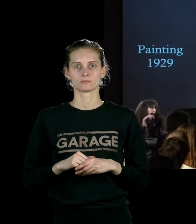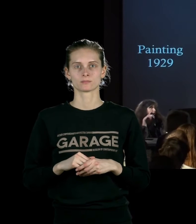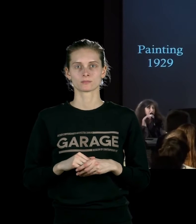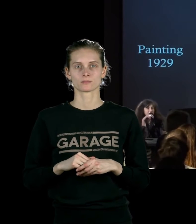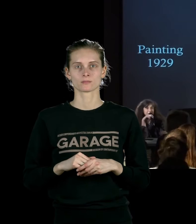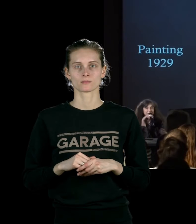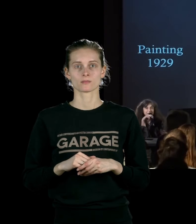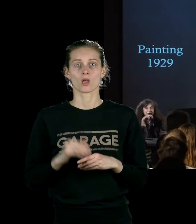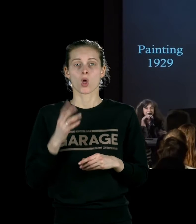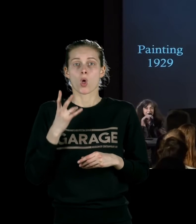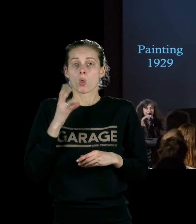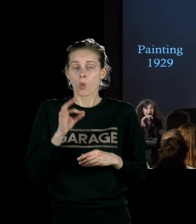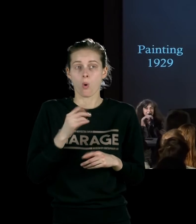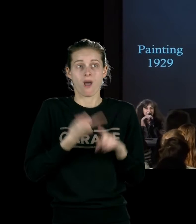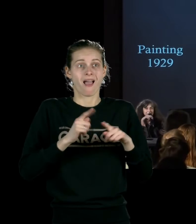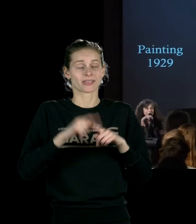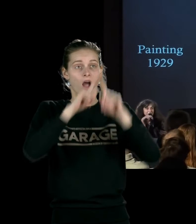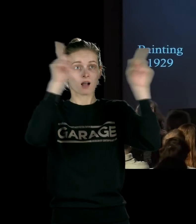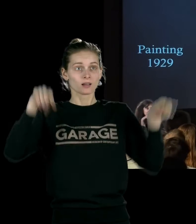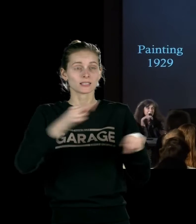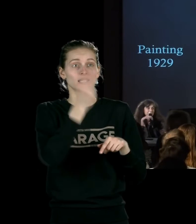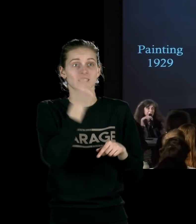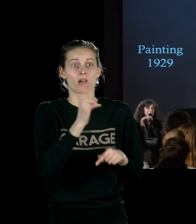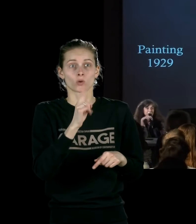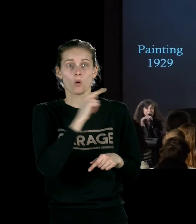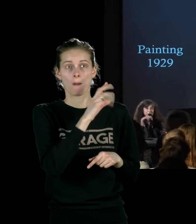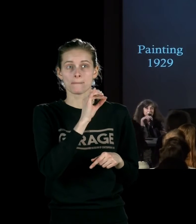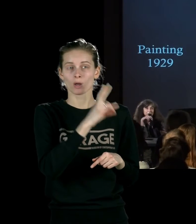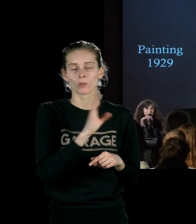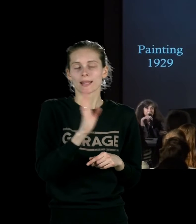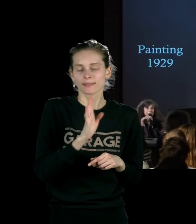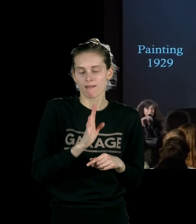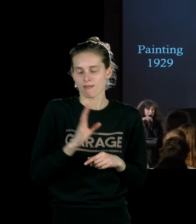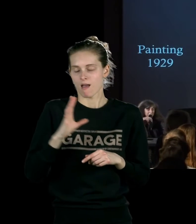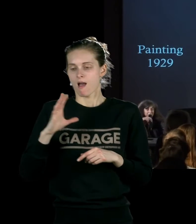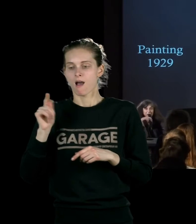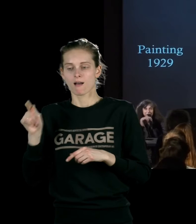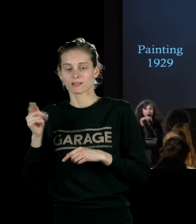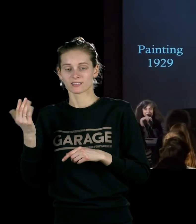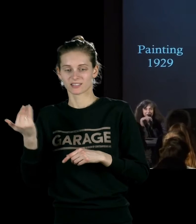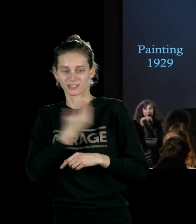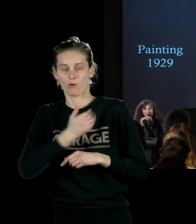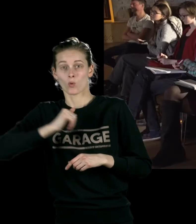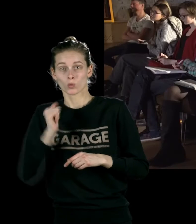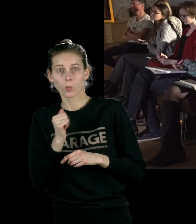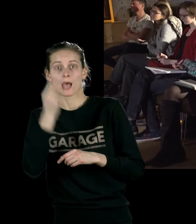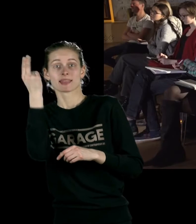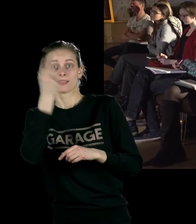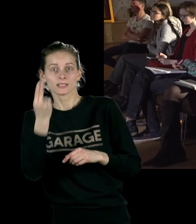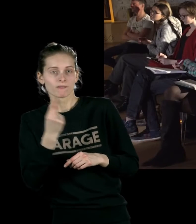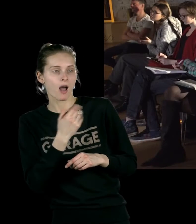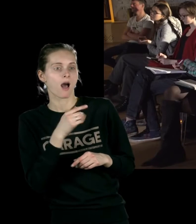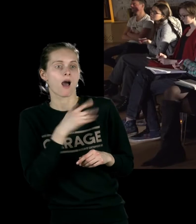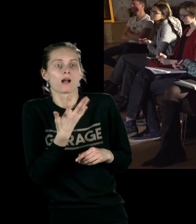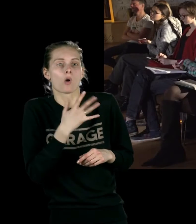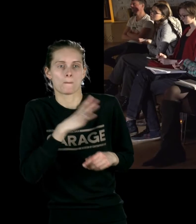Очень небольшое количество сохранившихся картин Фрэнсиса Бэкона того времени показывает, что он, в общем, честно пытался следовать всем художественным